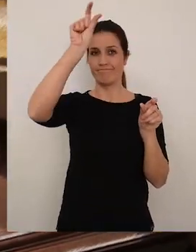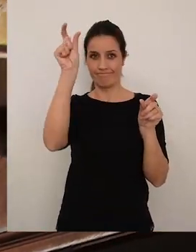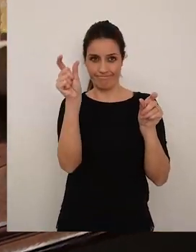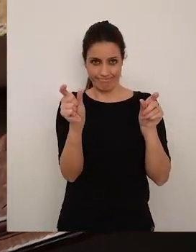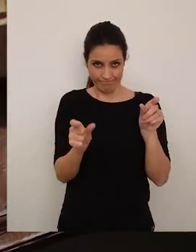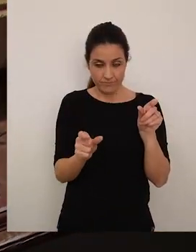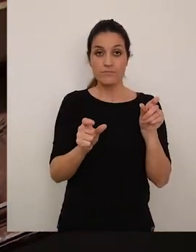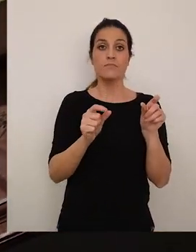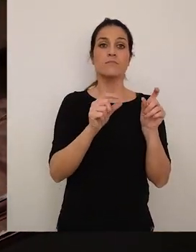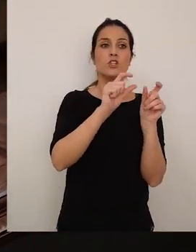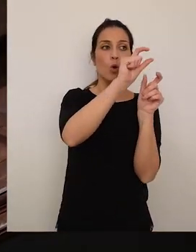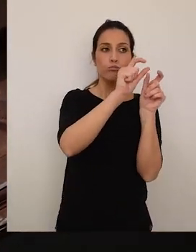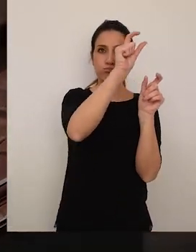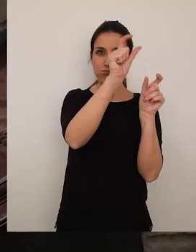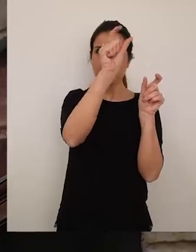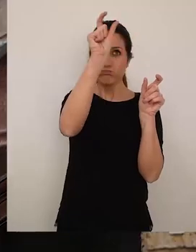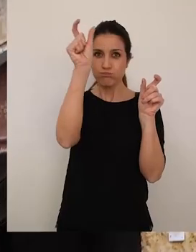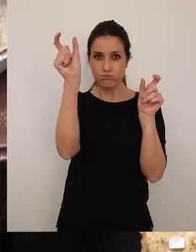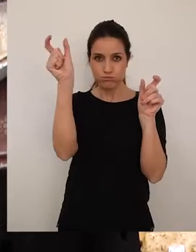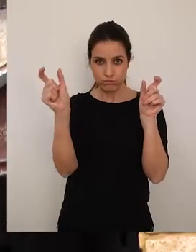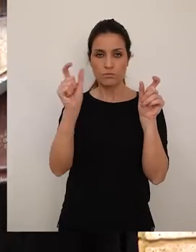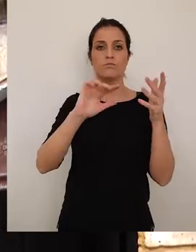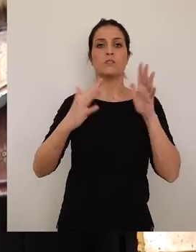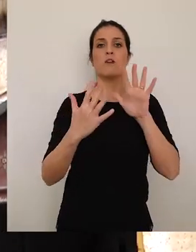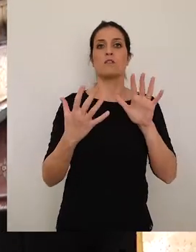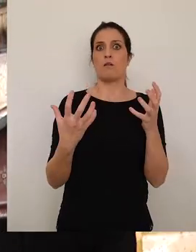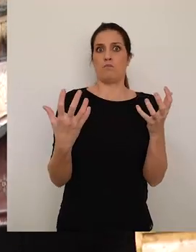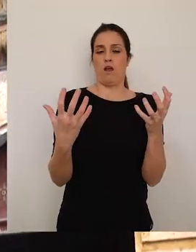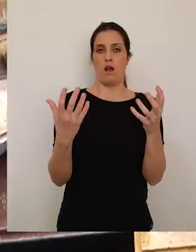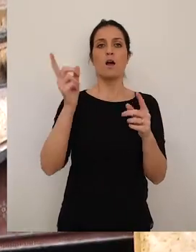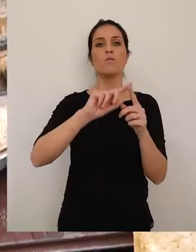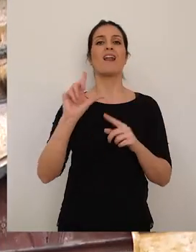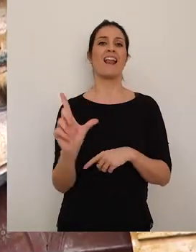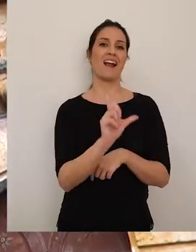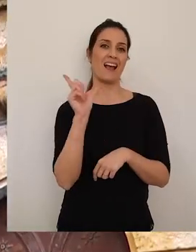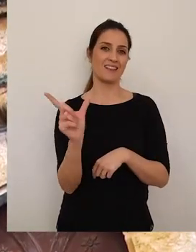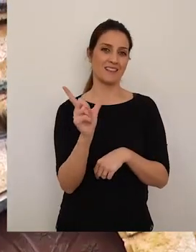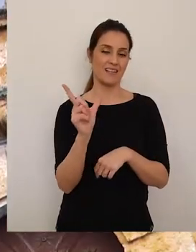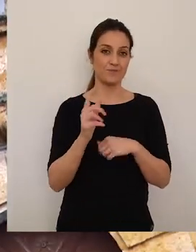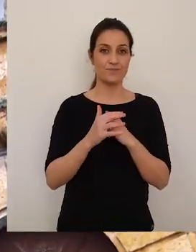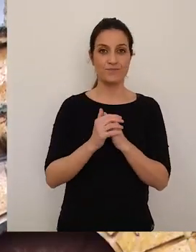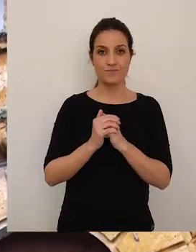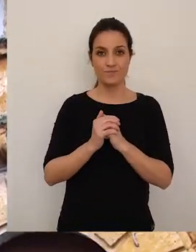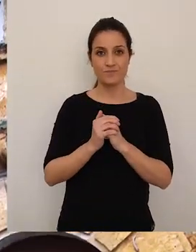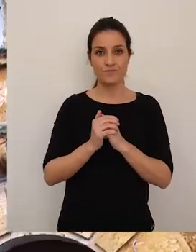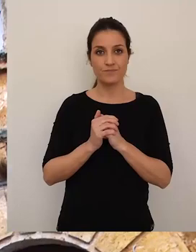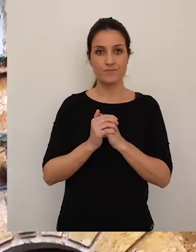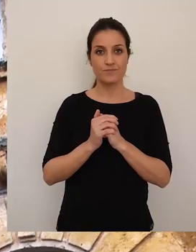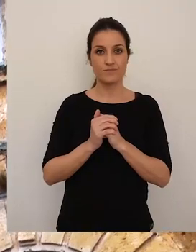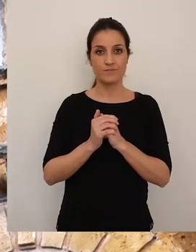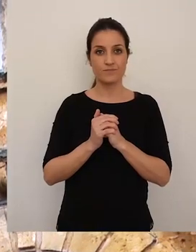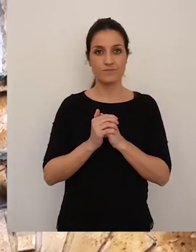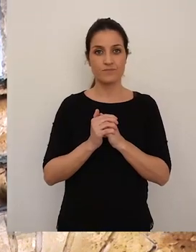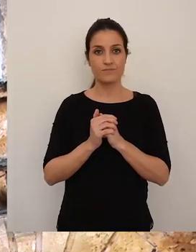e presenta una cornice a bugne che lo rende imponente e sontuoso.